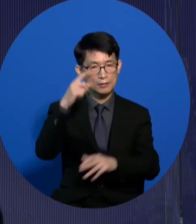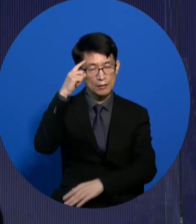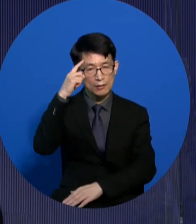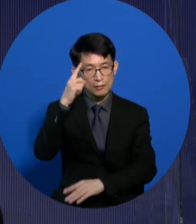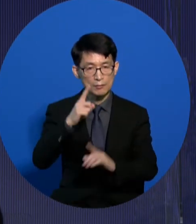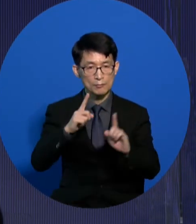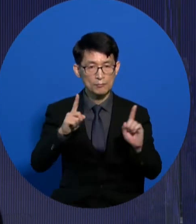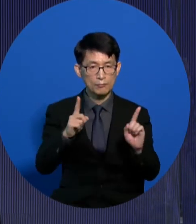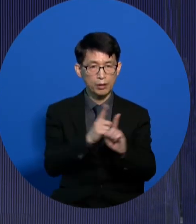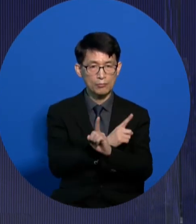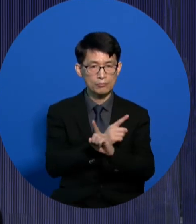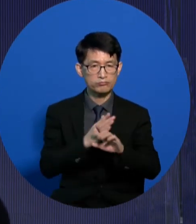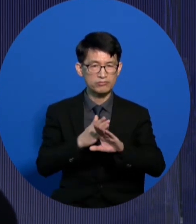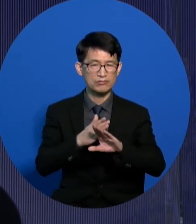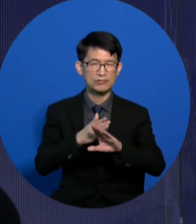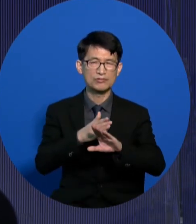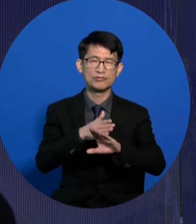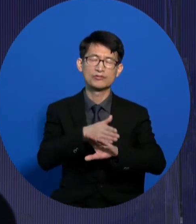더딥니다.